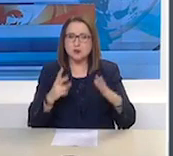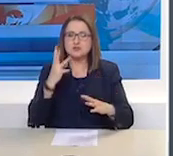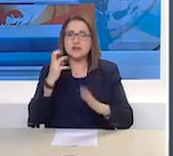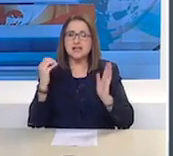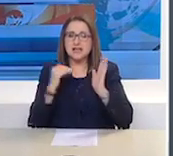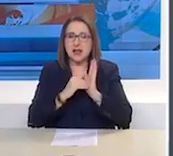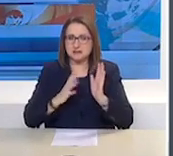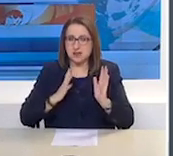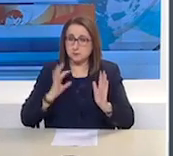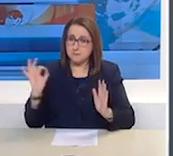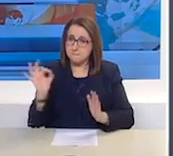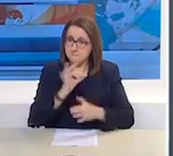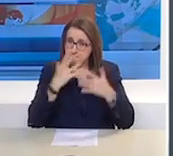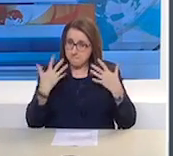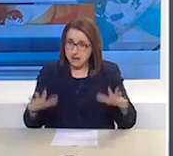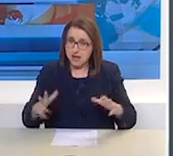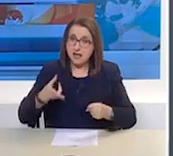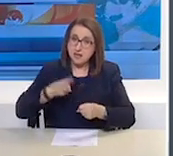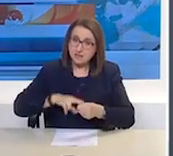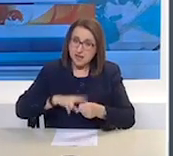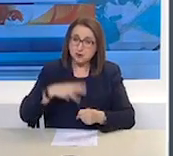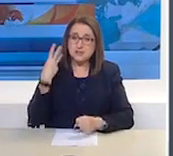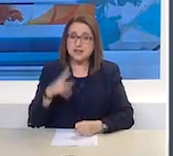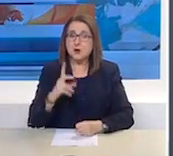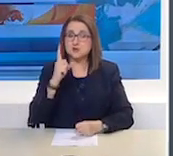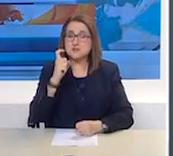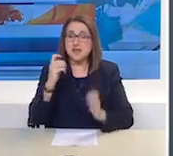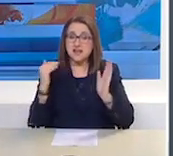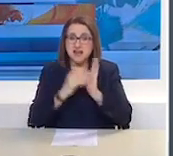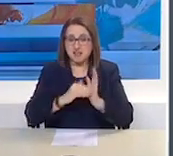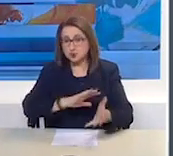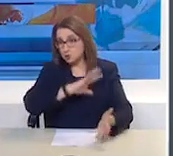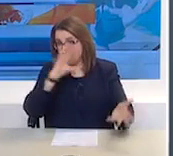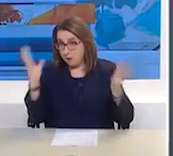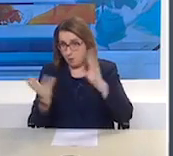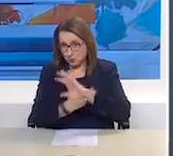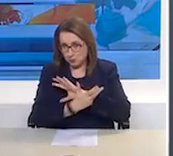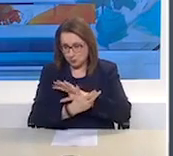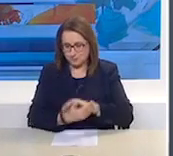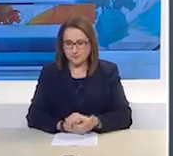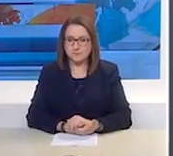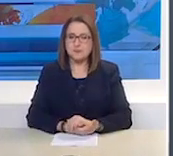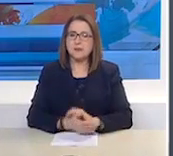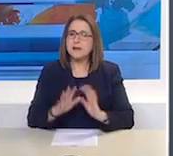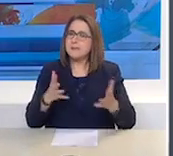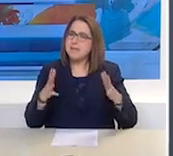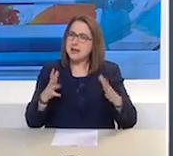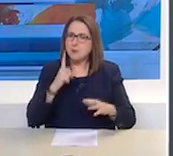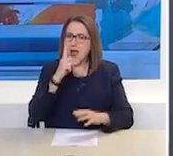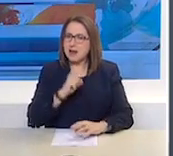4.730.000 και οι θάνατοι επίσης έχουν ξεπεράσει τις 310.000 παγκόσμια. Αυτοί που ανέρωσαν πλήρως είναι